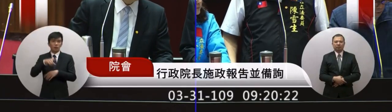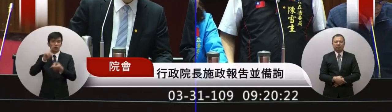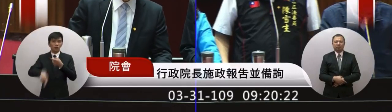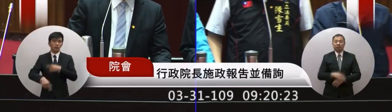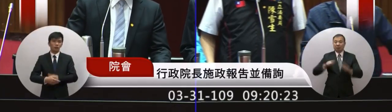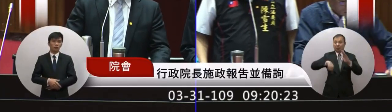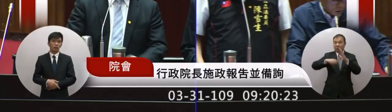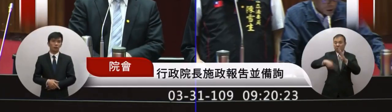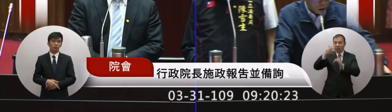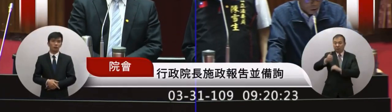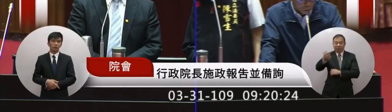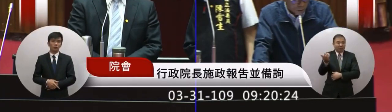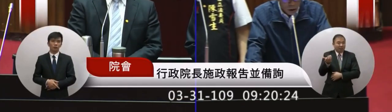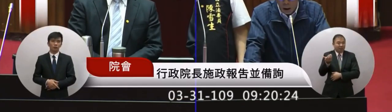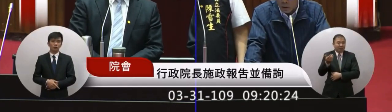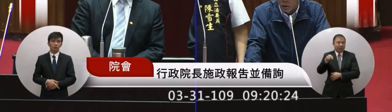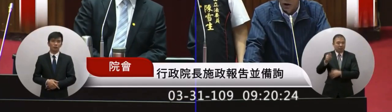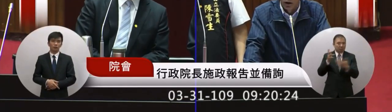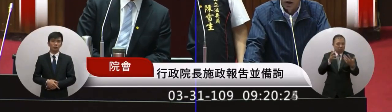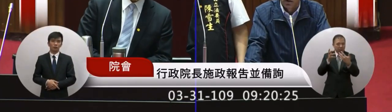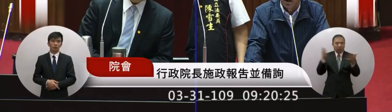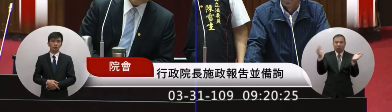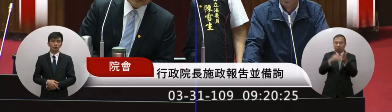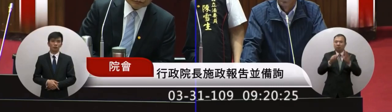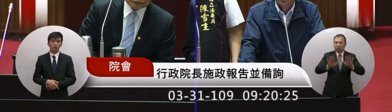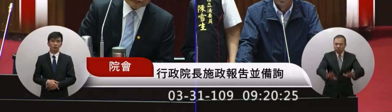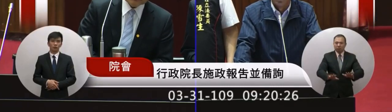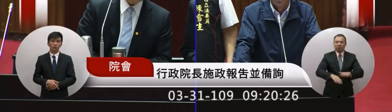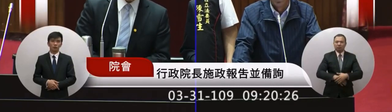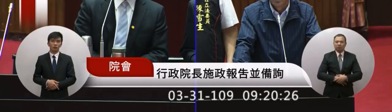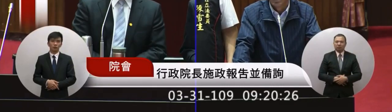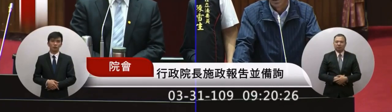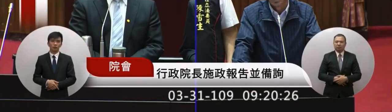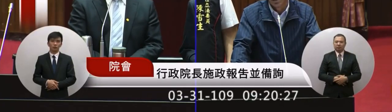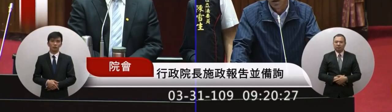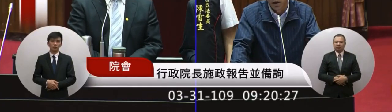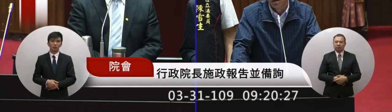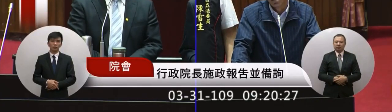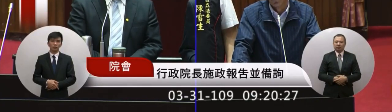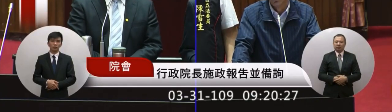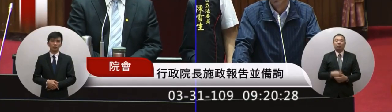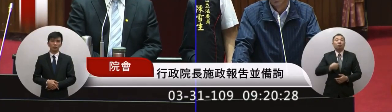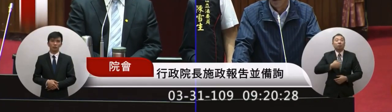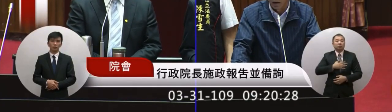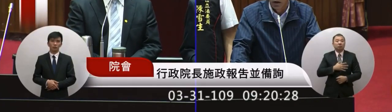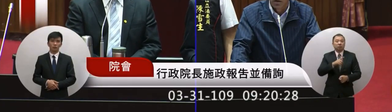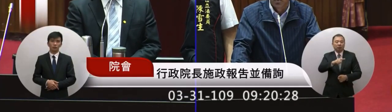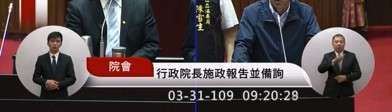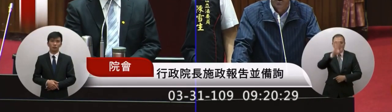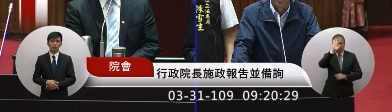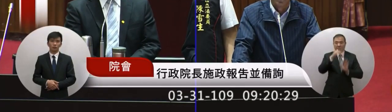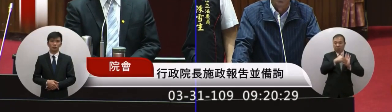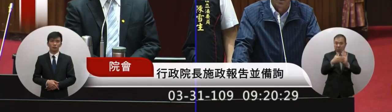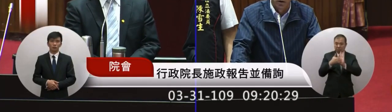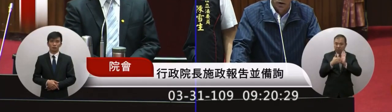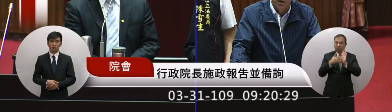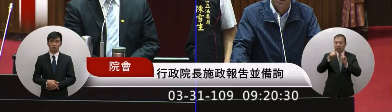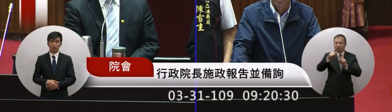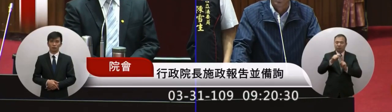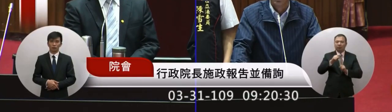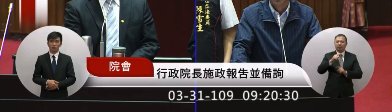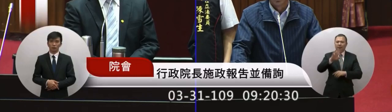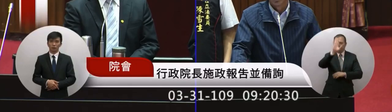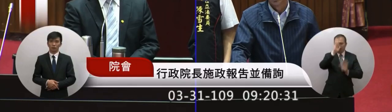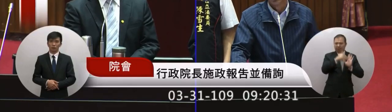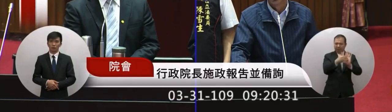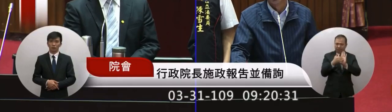院长，从刚刚到现在哈，我们大概就可以了解，一个疫情的因应，从防疫纾困到振兴经